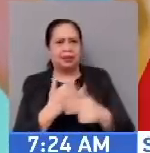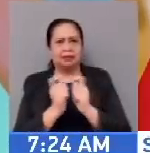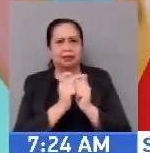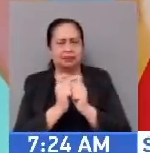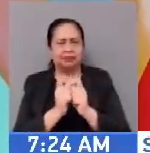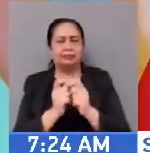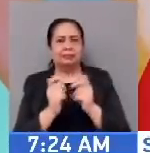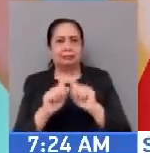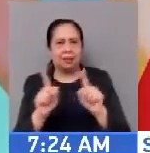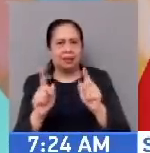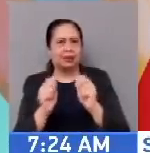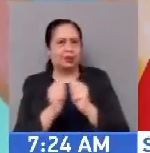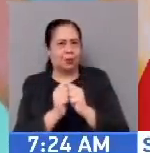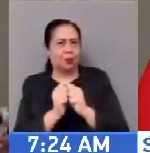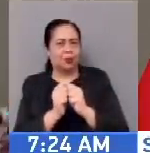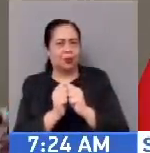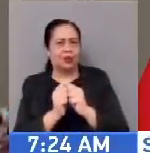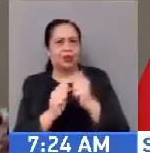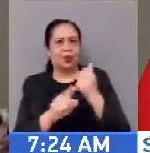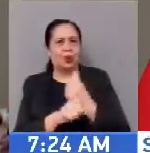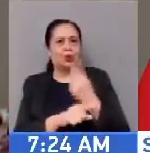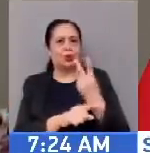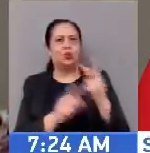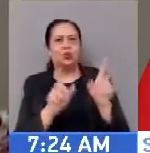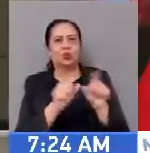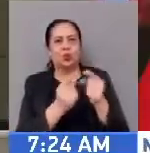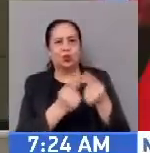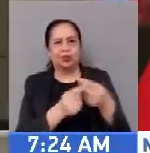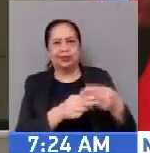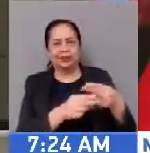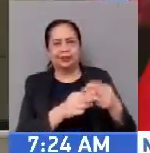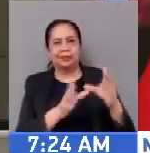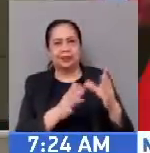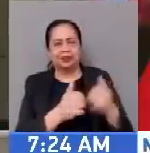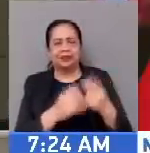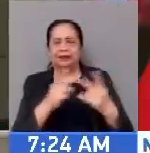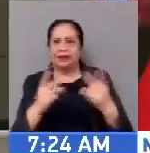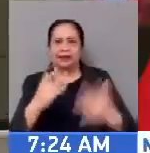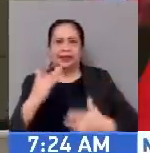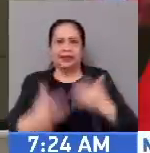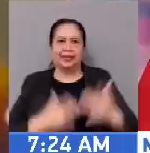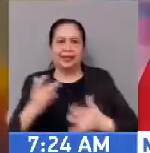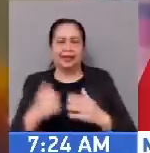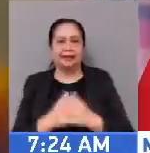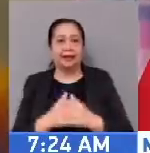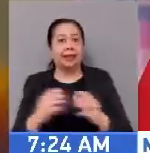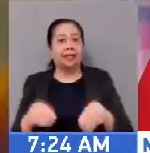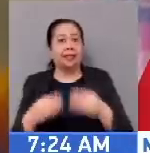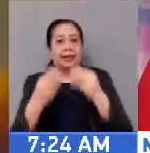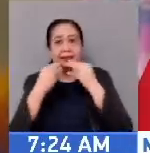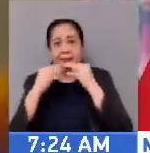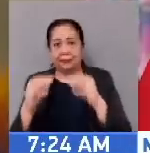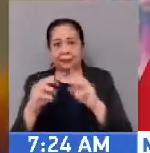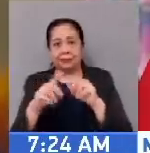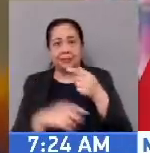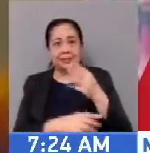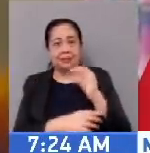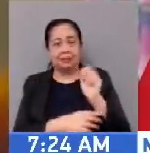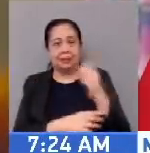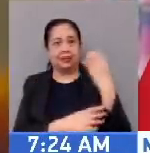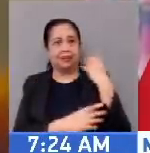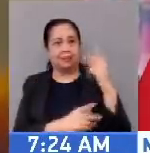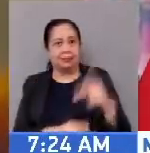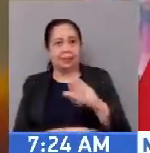with Agosto 2, this is the first time. So we're very excited. Nagbigay naman ng mensahe sina GMA Chairman and CEO